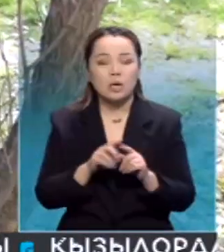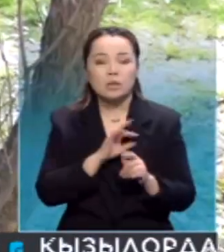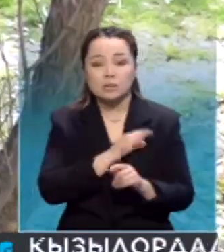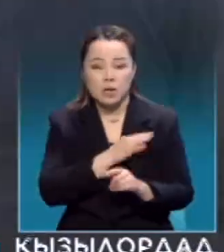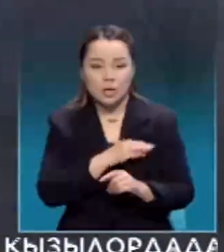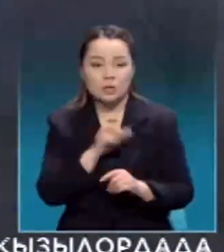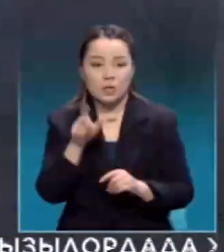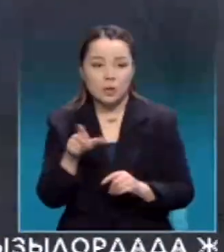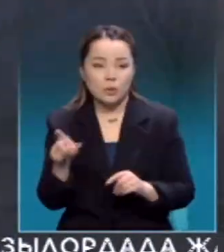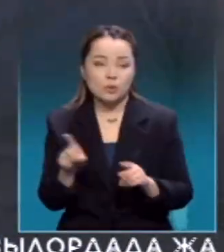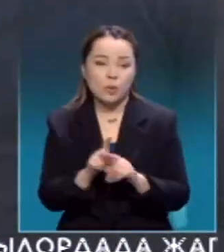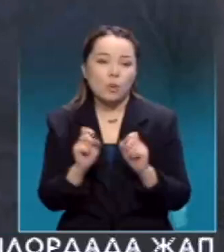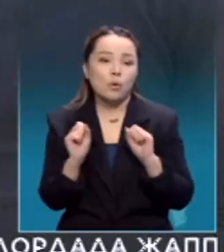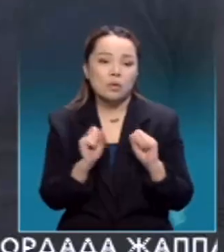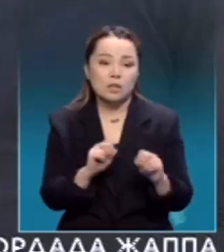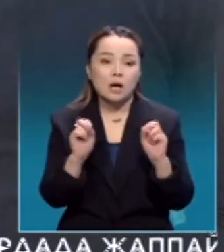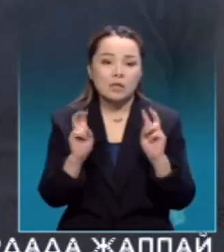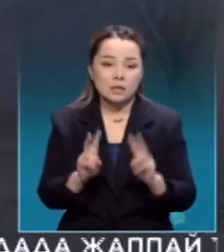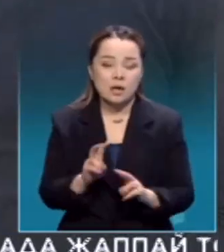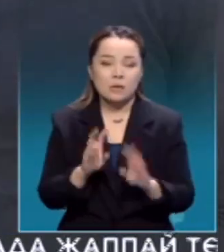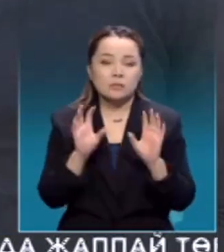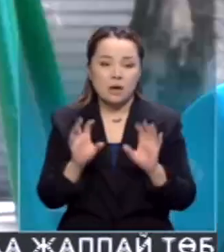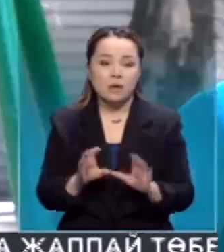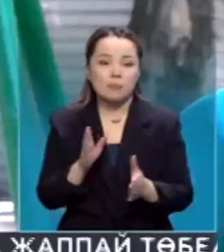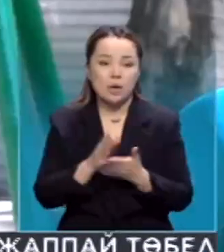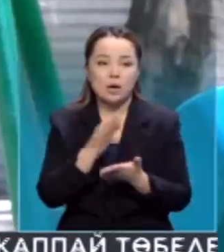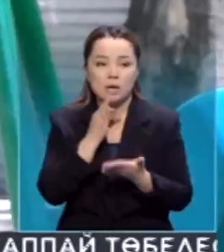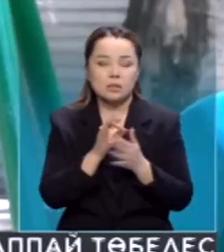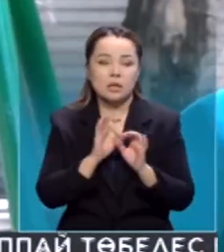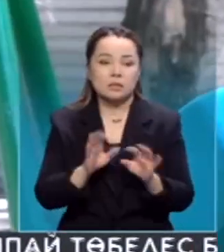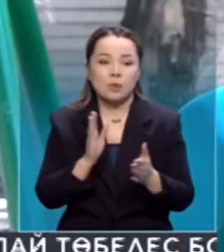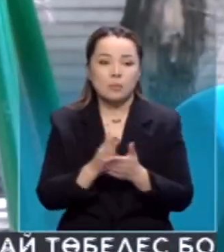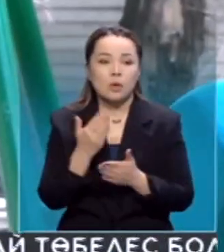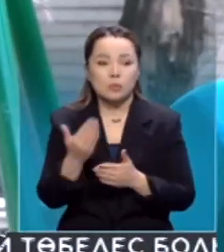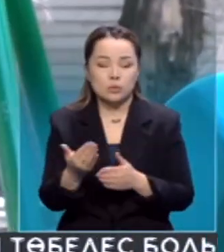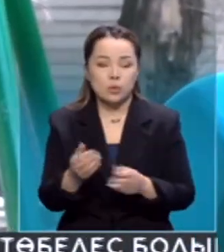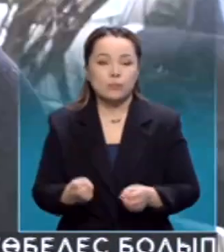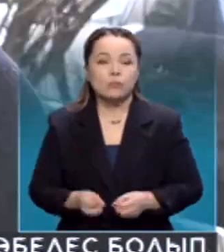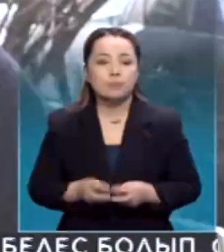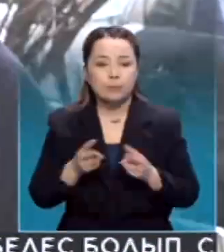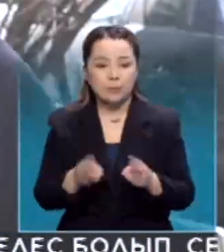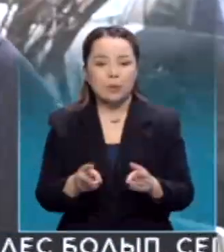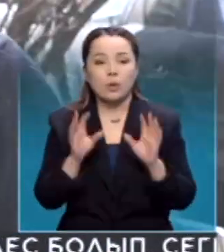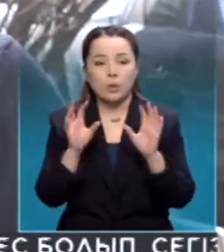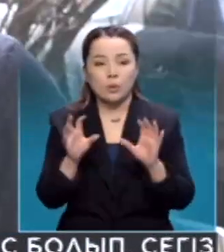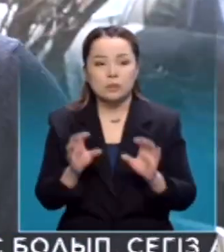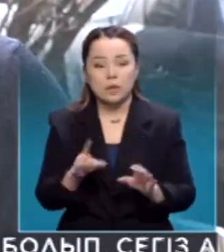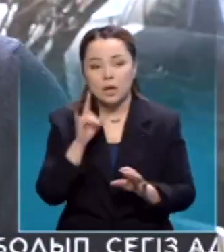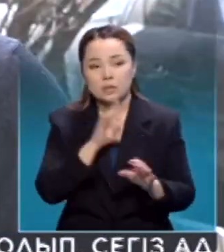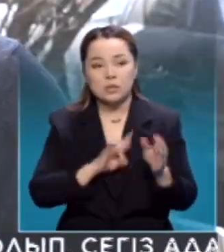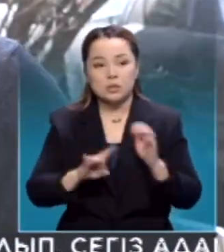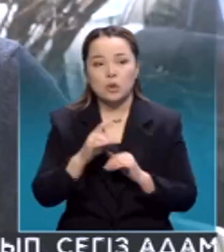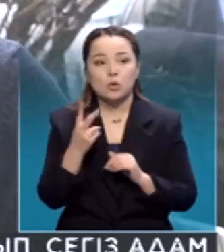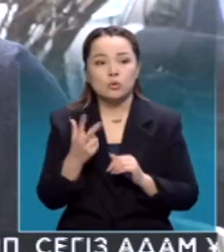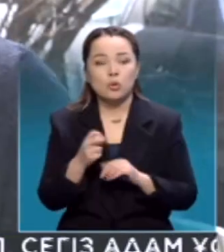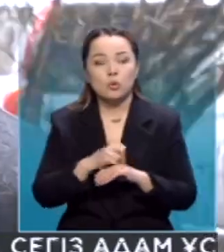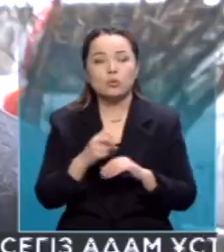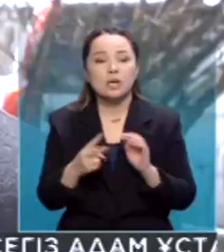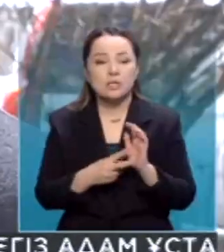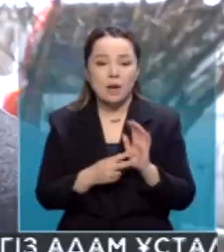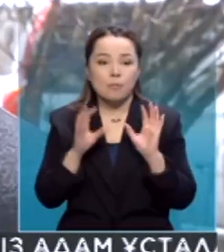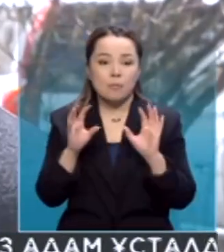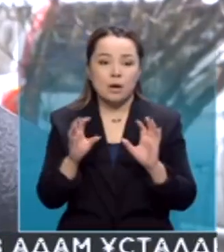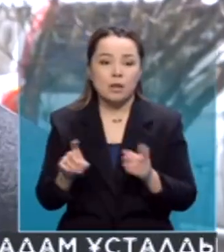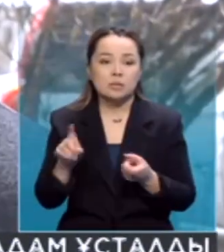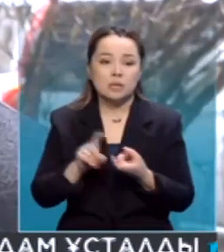жағдайға тап болғандарды қорғайтын арнайы заң бар екенін айтады. Бұл жерде қылмыстық кодекс бар, Қазақстан Республикасының 317-ші бабы бар. Бұл